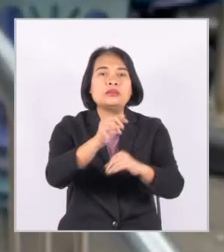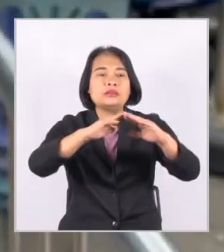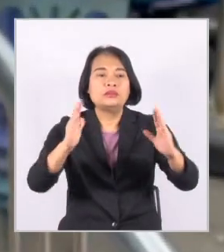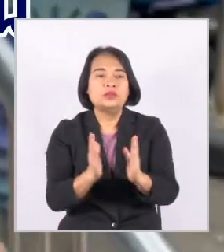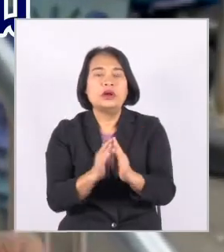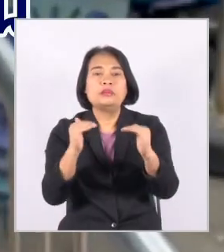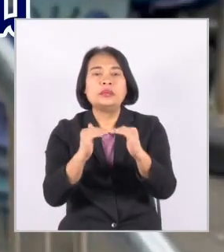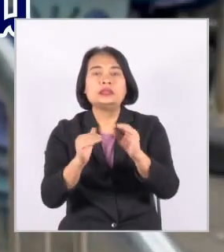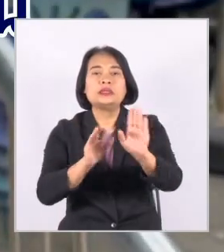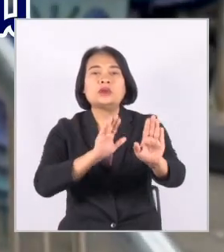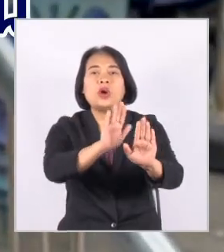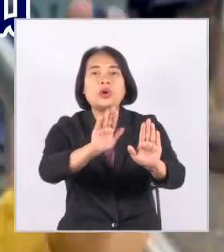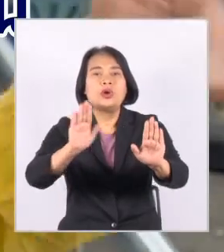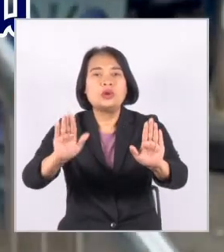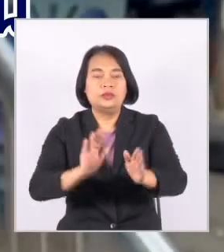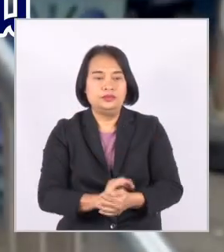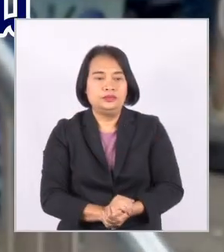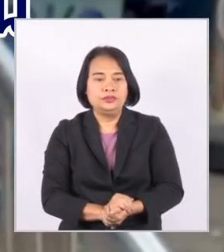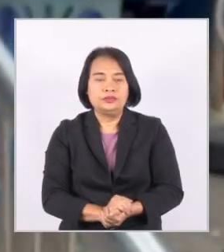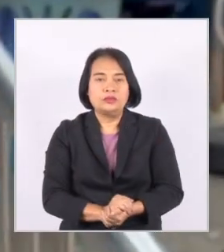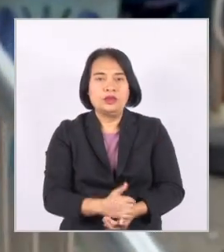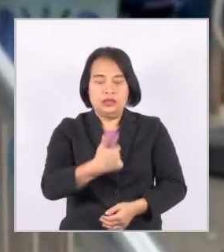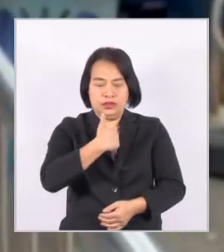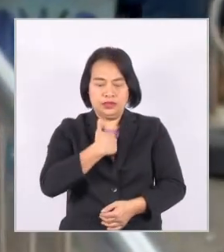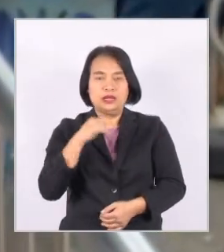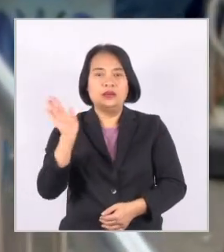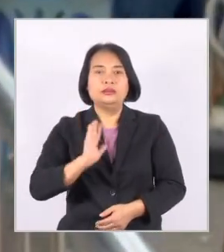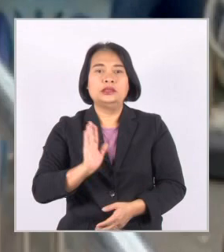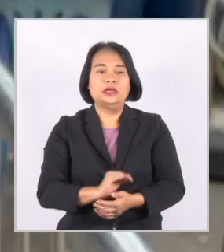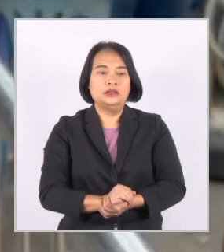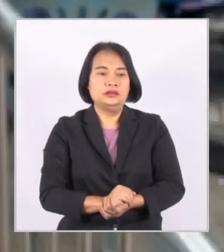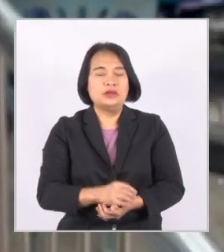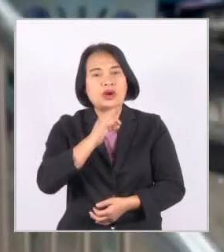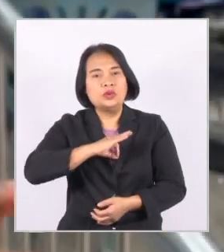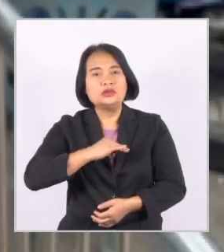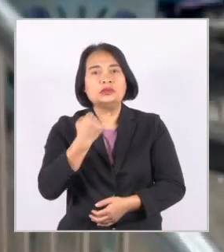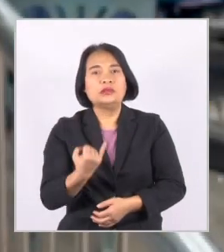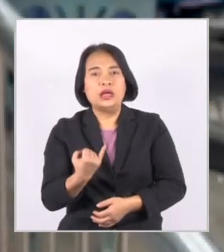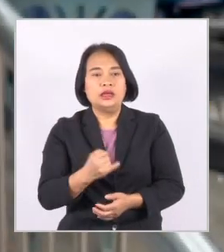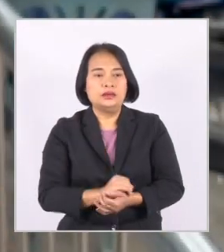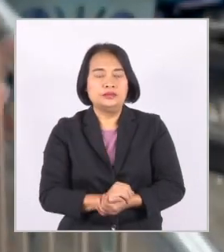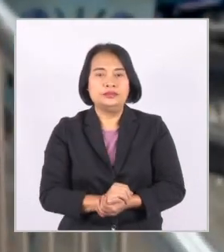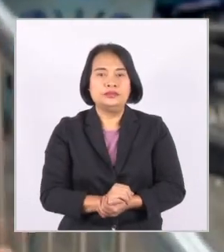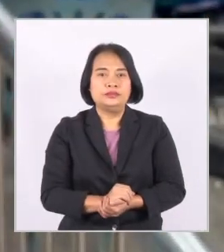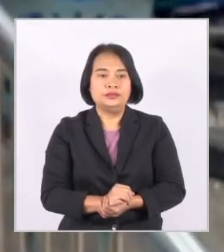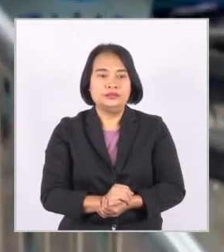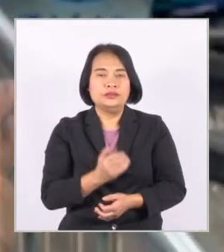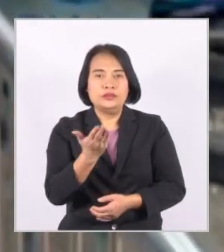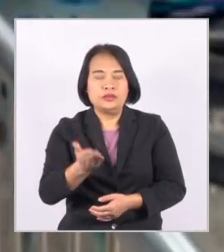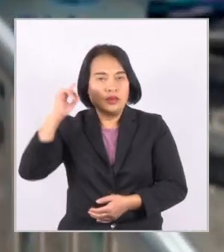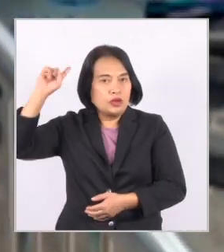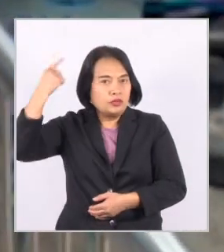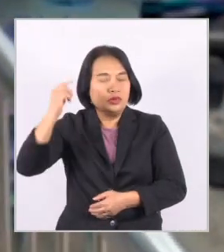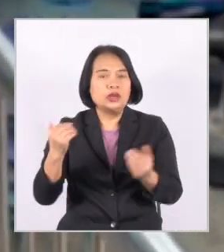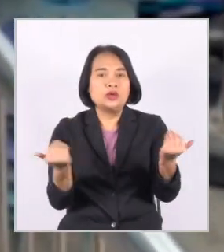ของเขาคุณไม่สามารถว่าต้องมาทำกับฉันมันรู้สึกแย่แล้วรู้หลักศาสนา อันนี้เสียงของลูกสา